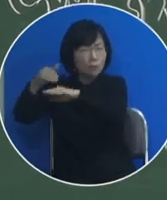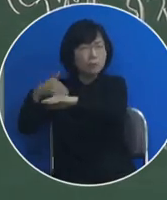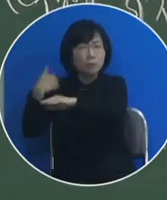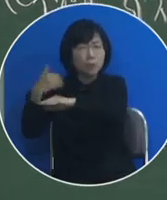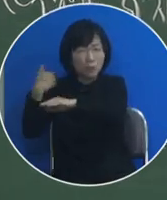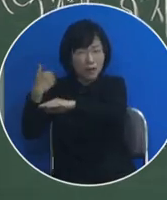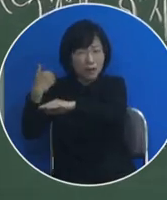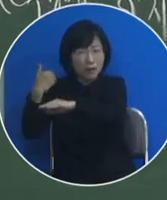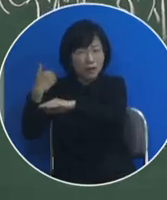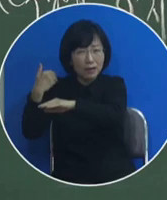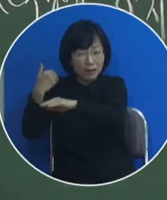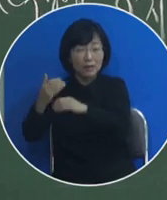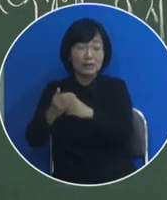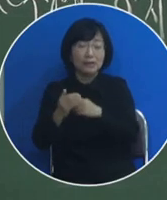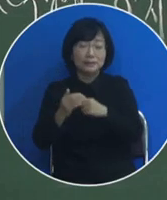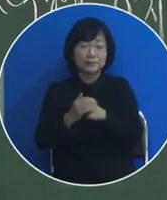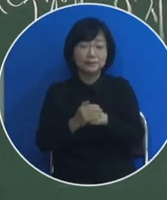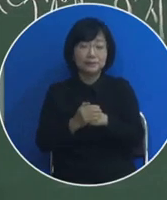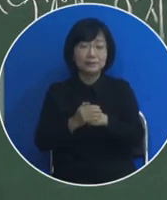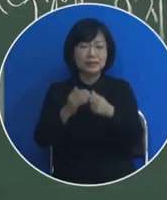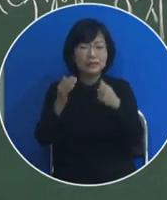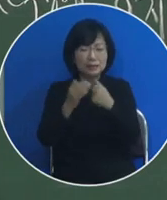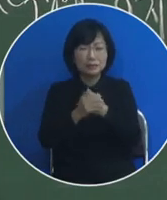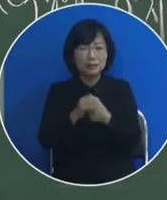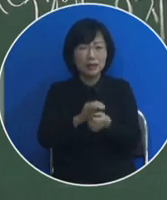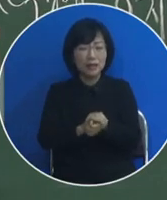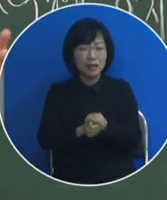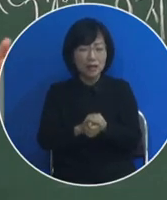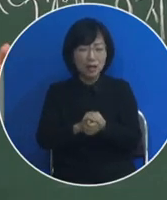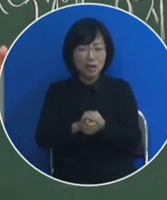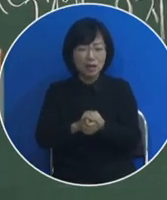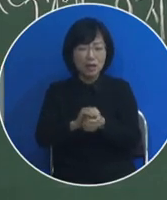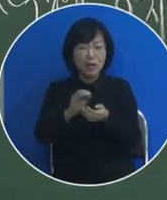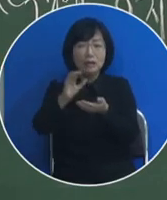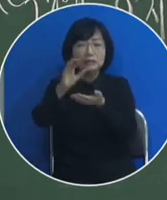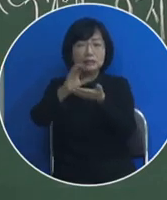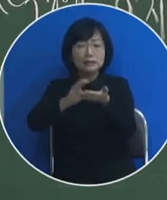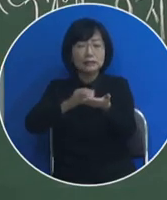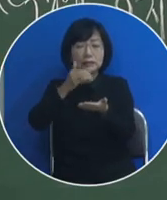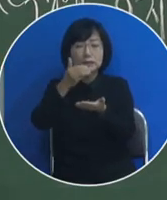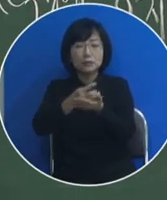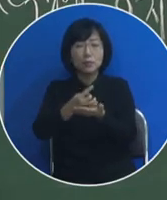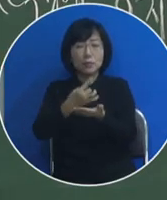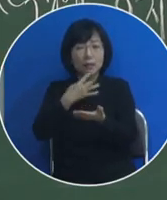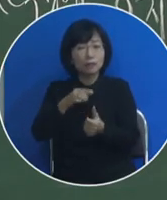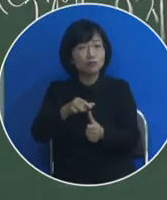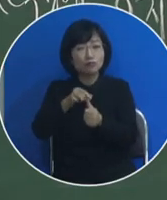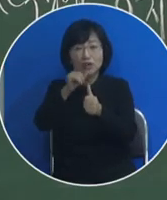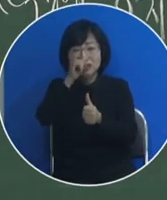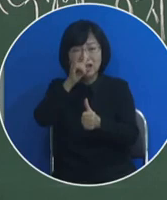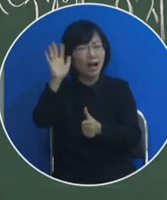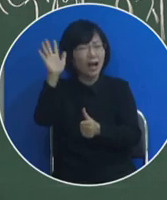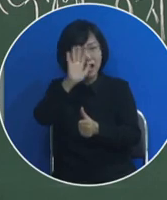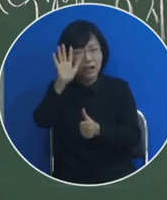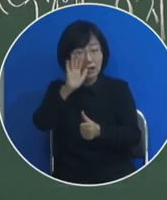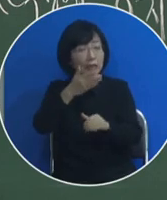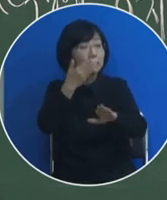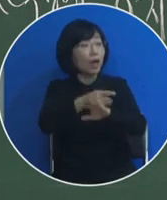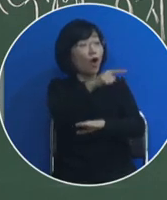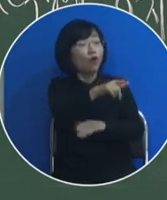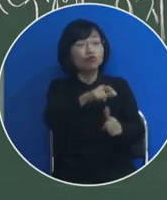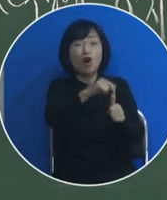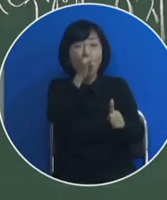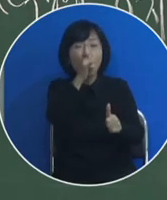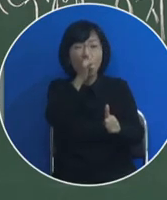from their spiritual problems, they are unaware of this. 그런 시대 왔습니다. That kind of age. 교회에서 그리스도 말하지 않는 시대 왔습니다. An age has come where the church does not speak